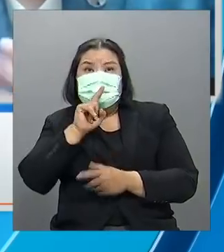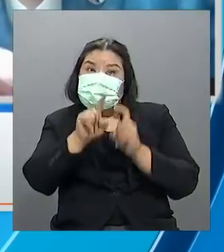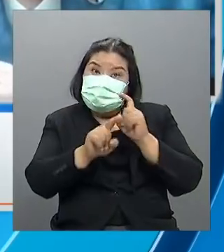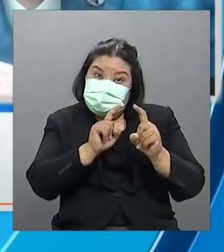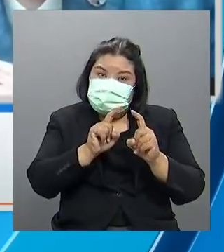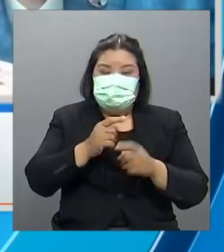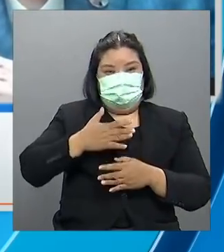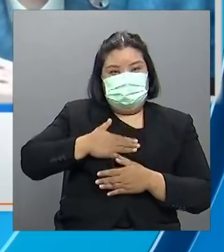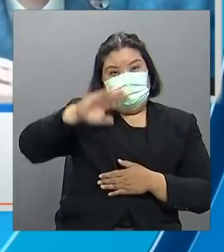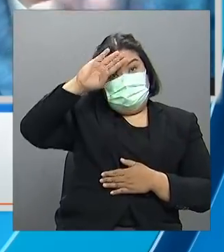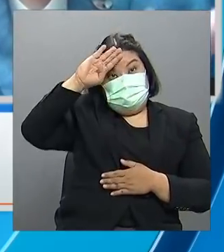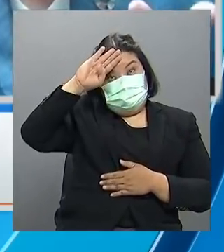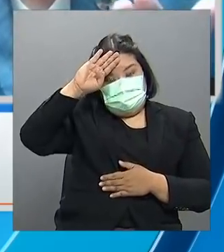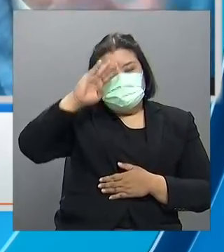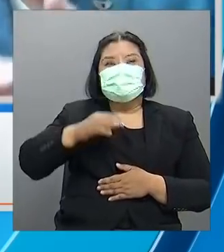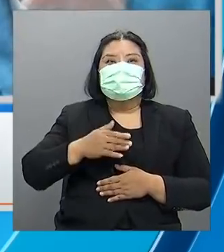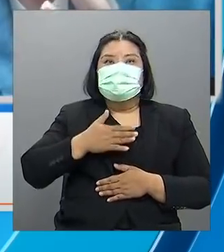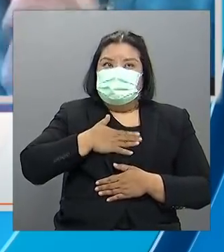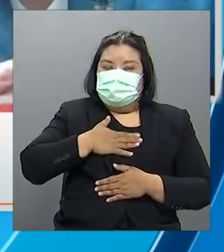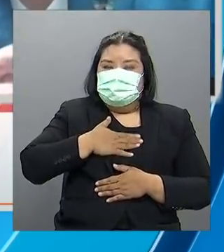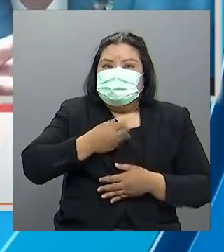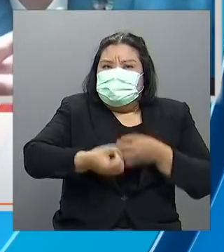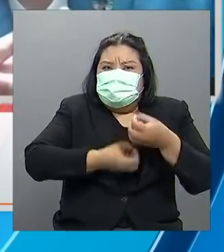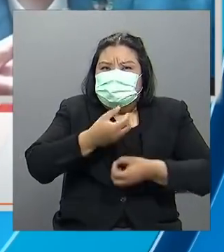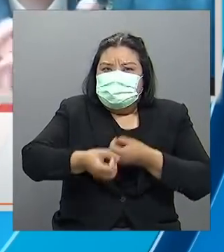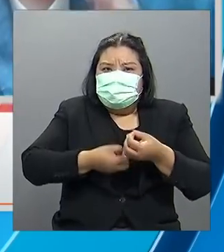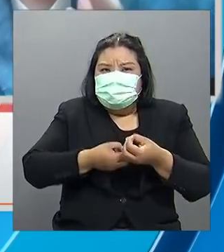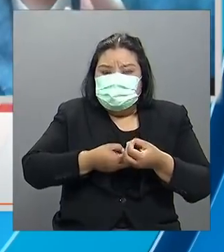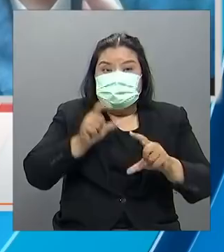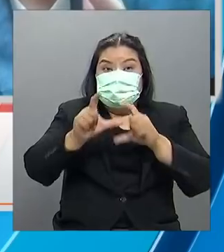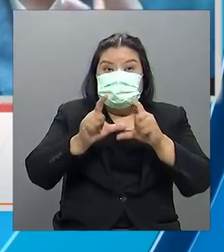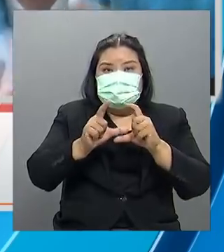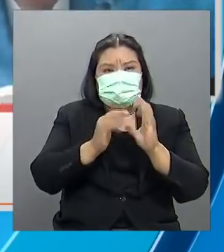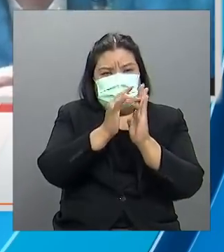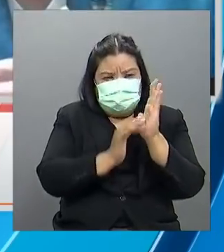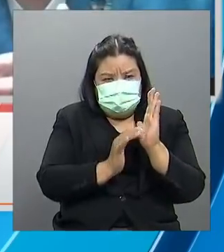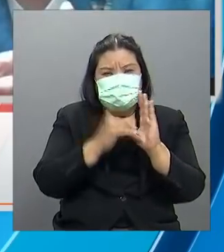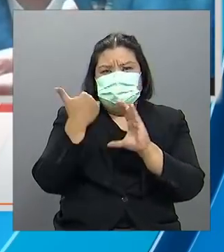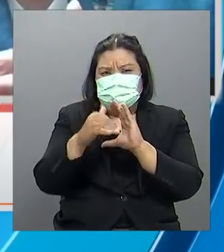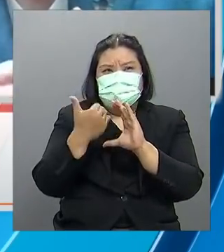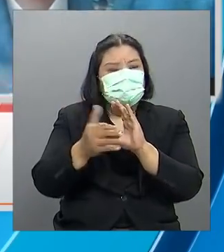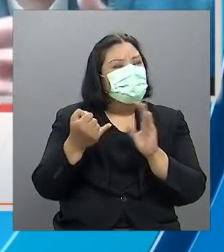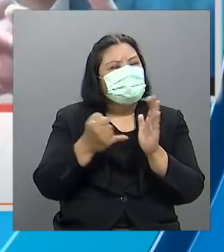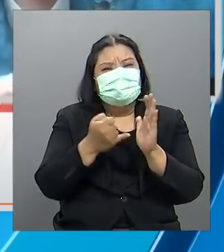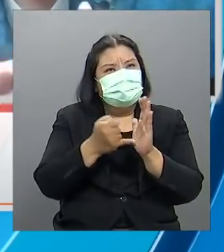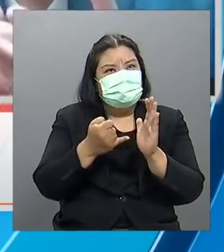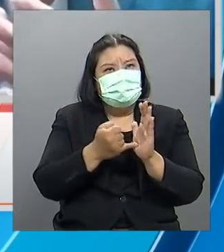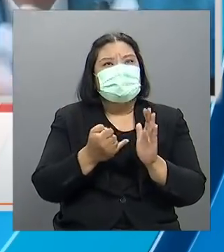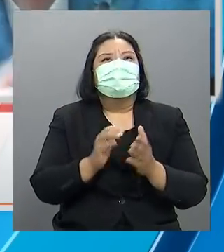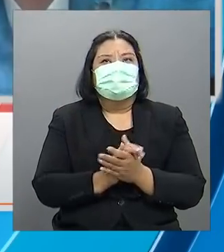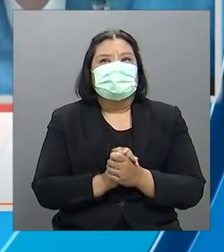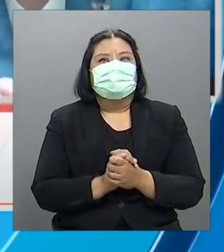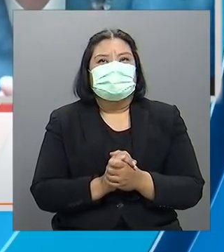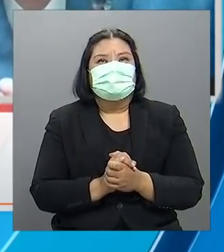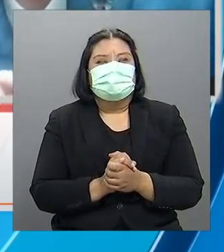เชื้อเนี่ยเขาก็สามารถที่จะสื่อสารกันได้อย่างง่ายเป็นเทเลเมดอย่างง่ายที ่ ใช้เวลานานค่